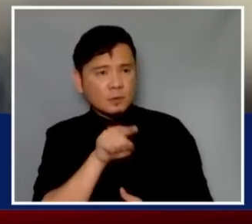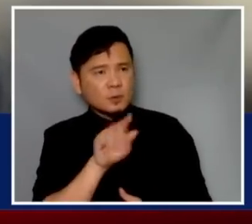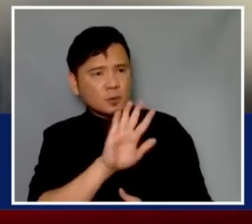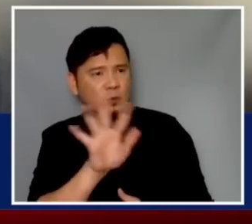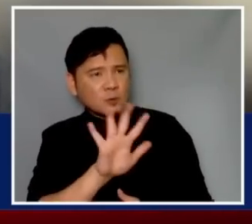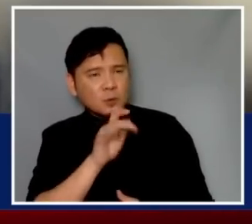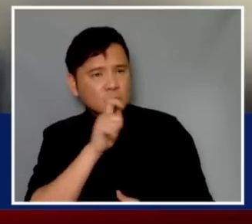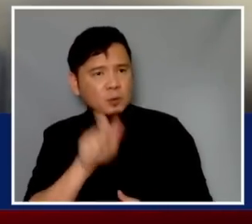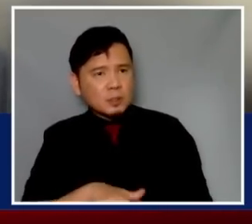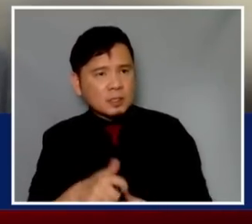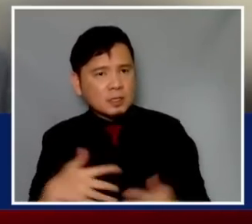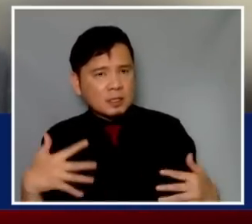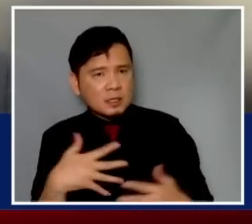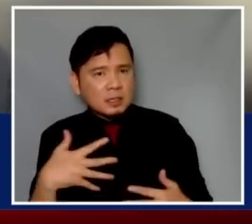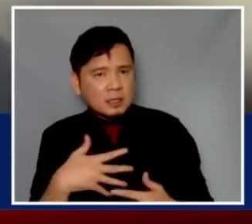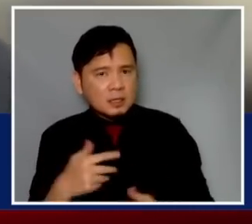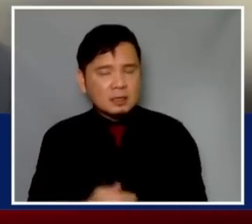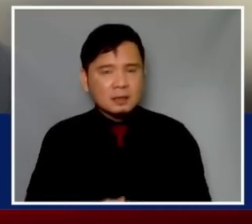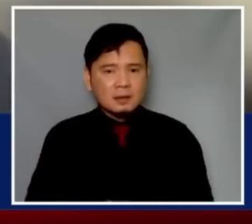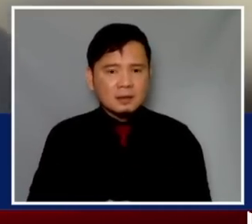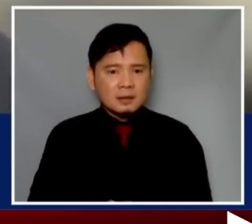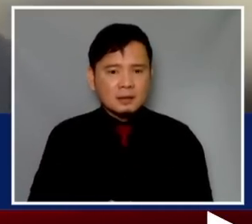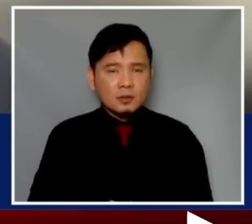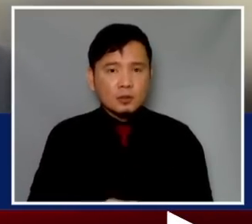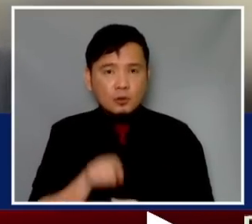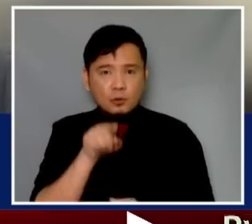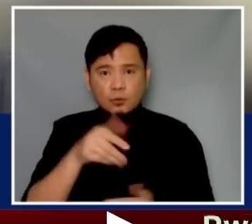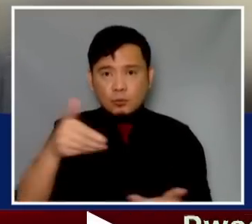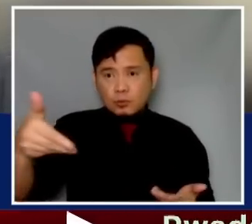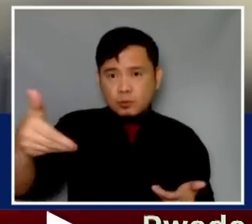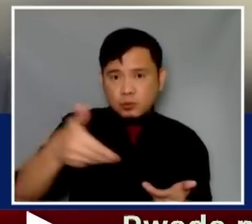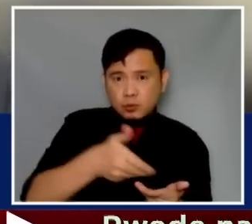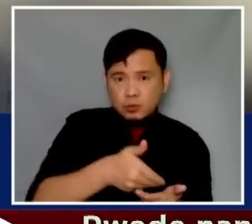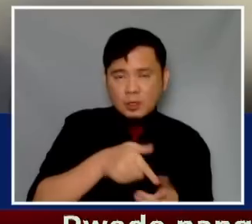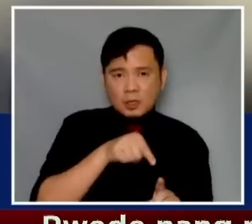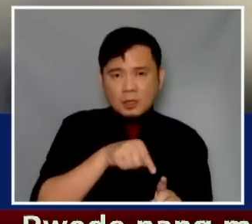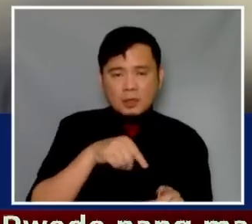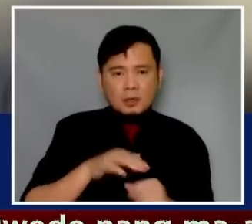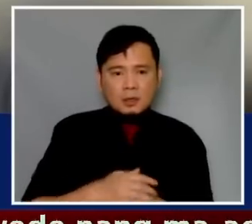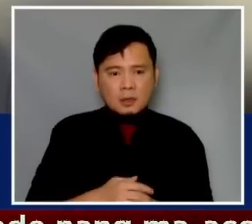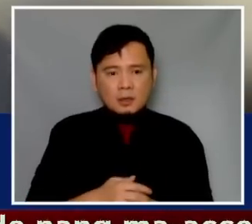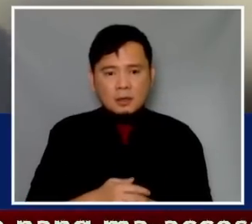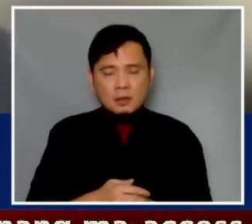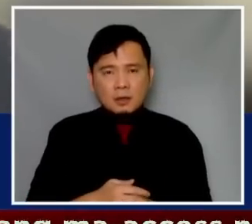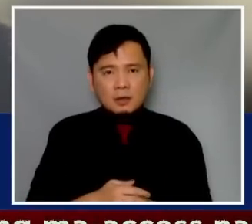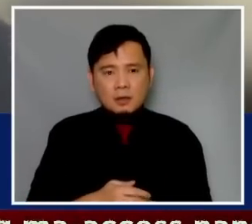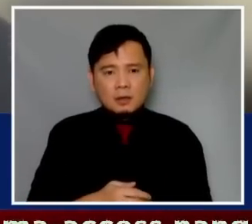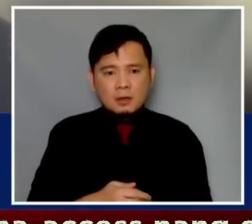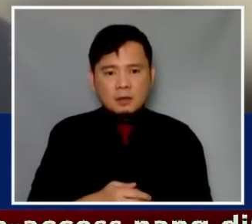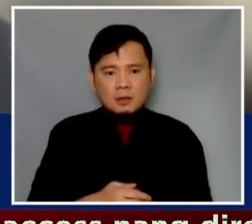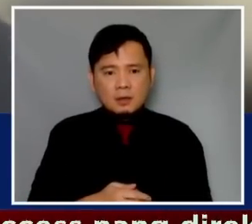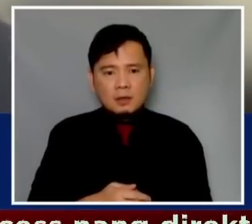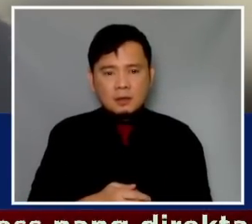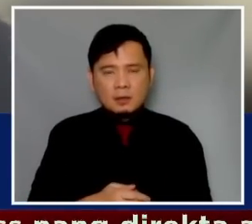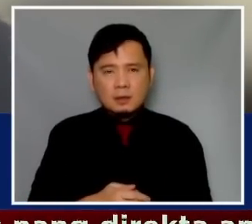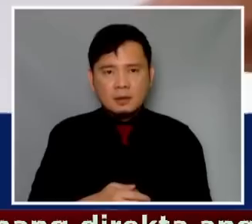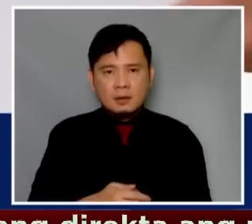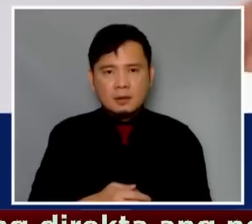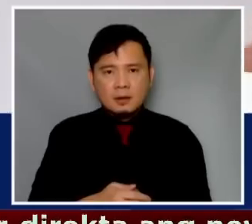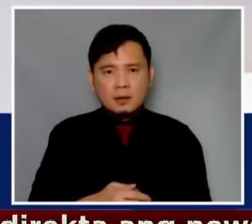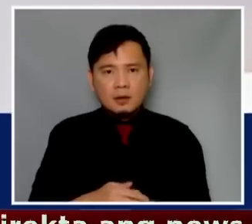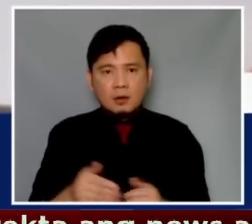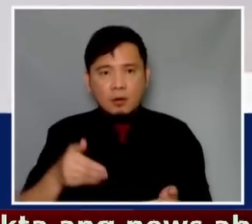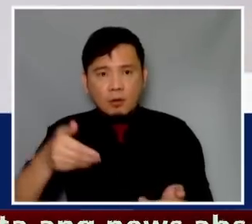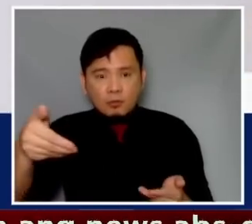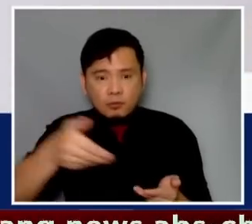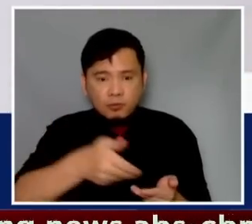ano po ang kahit na yung pong ipapasok mo, yung pinaka nasa ilalim ng balota, yun ang mauna, o yung nauna yung nasa ibabaw ng balota, o